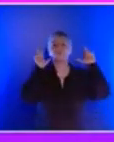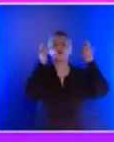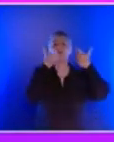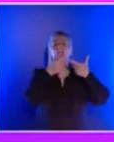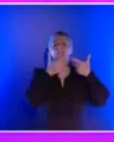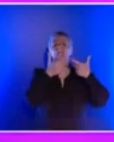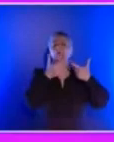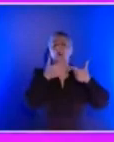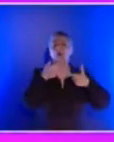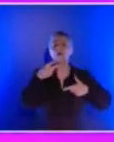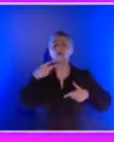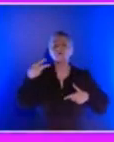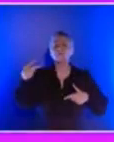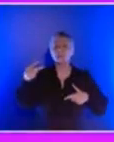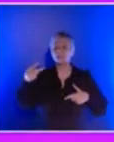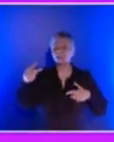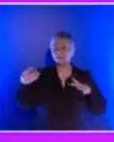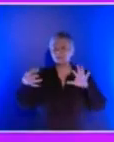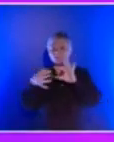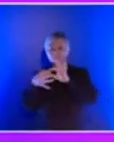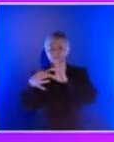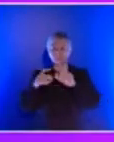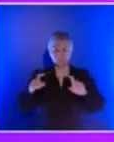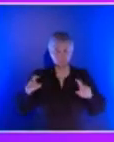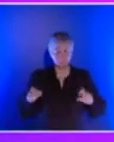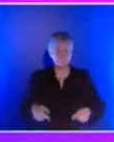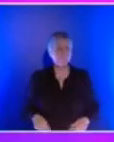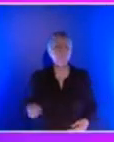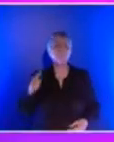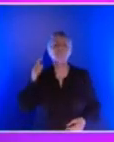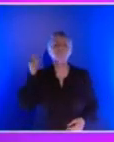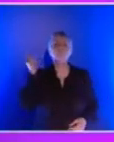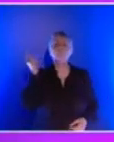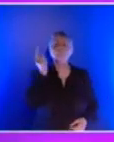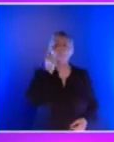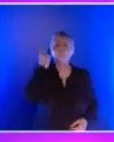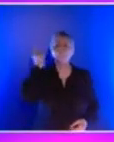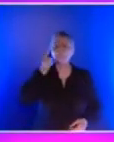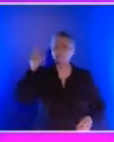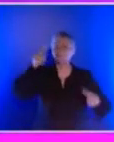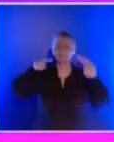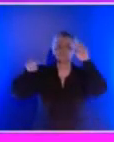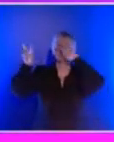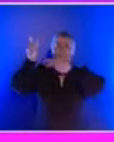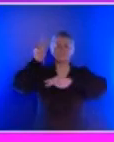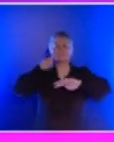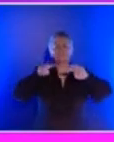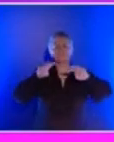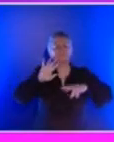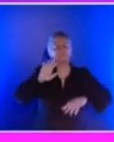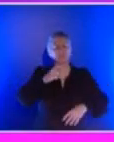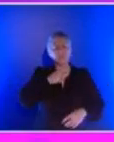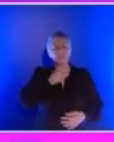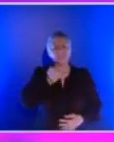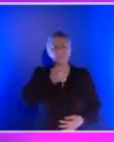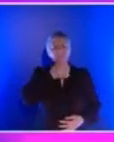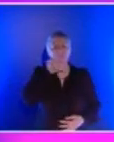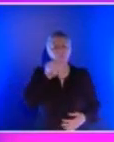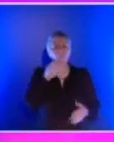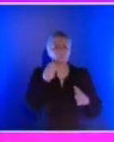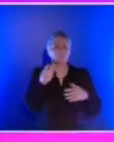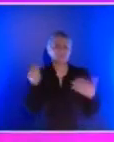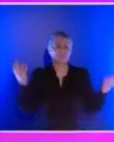θεσμοί. Για την κλιματική κρίση δεν χρειάζεται να πούμε πολλά. Το